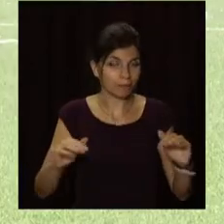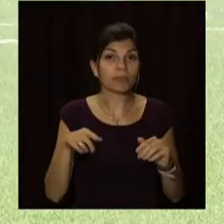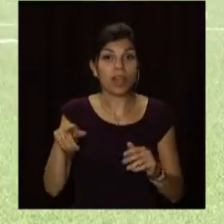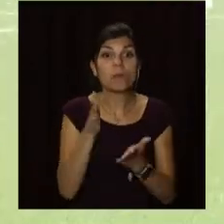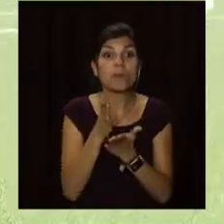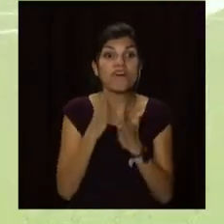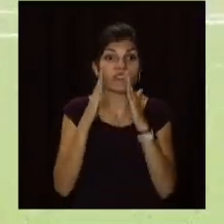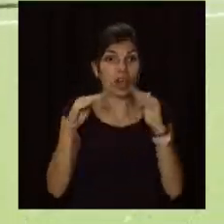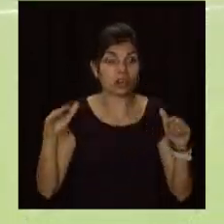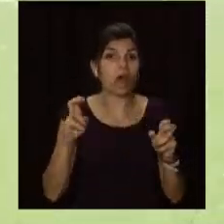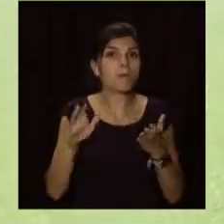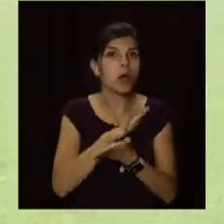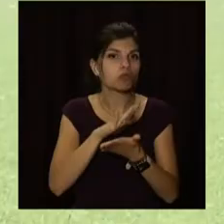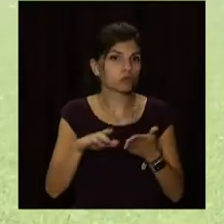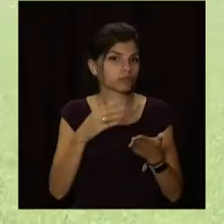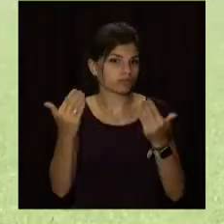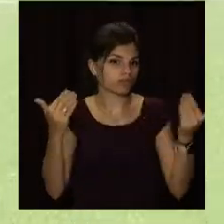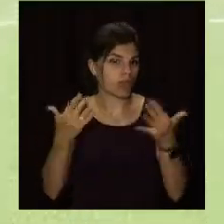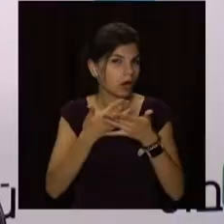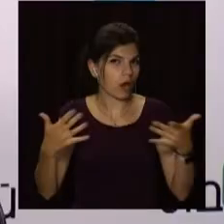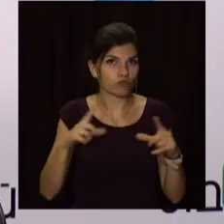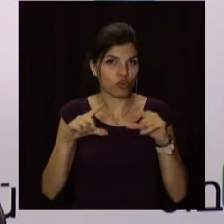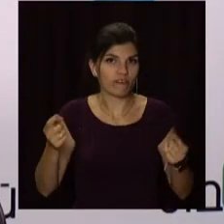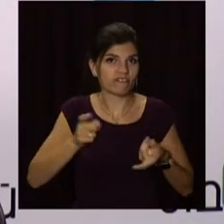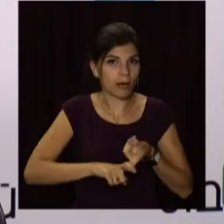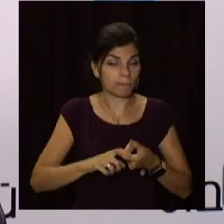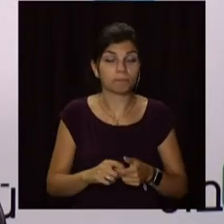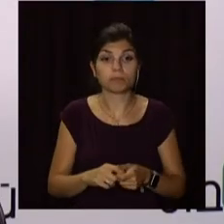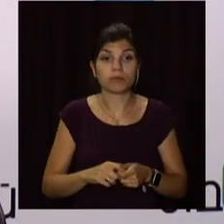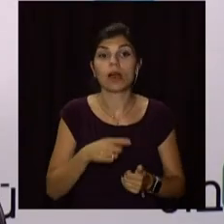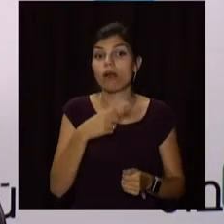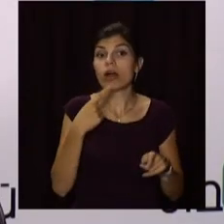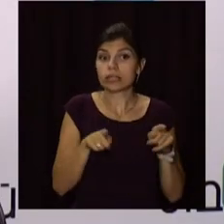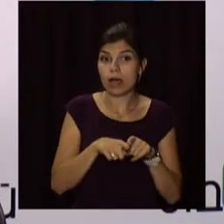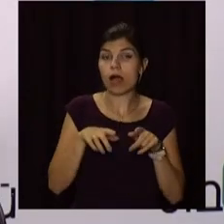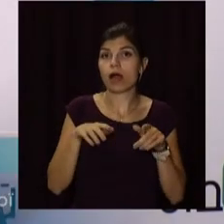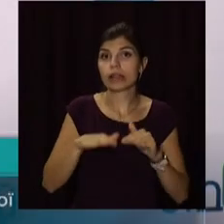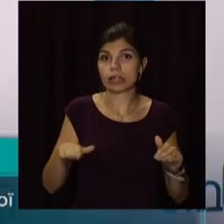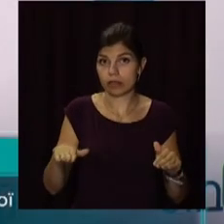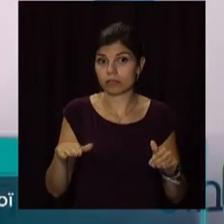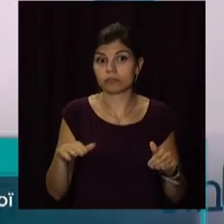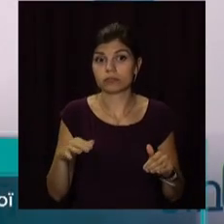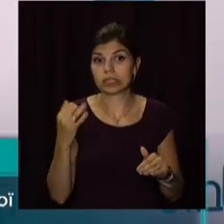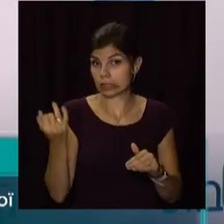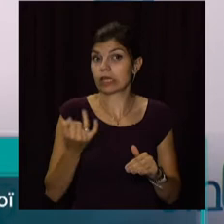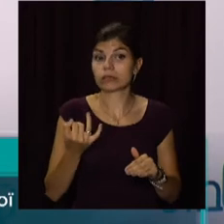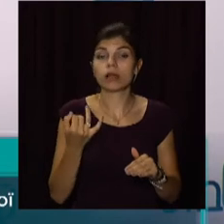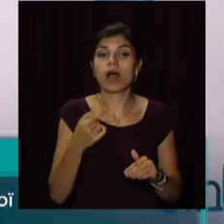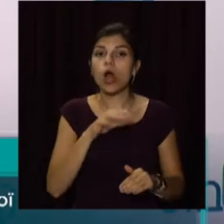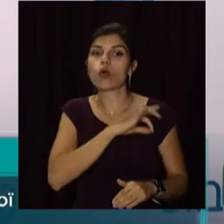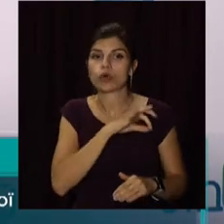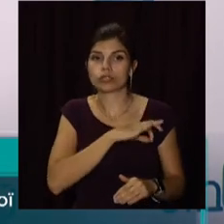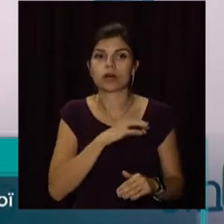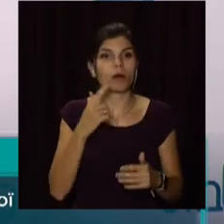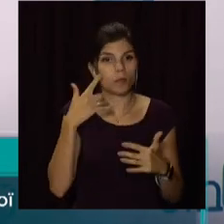в цьому таборі безкоштовне. Таке змістовне дозвілля для дітей, і переважно користуються